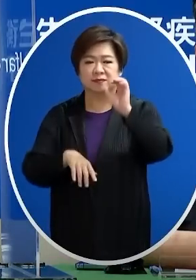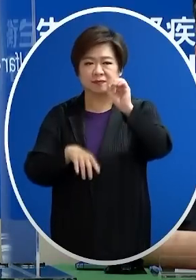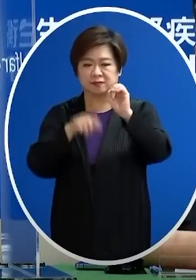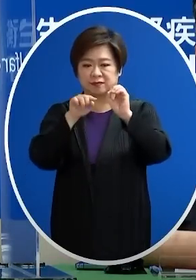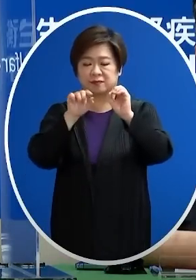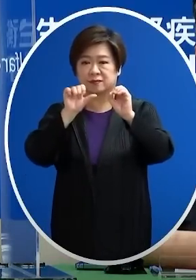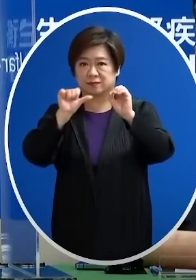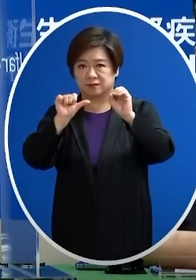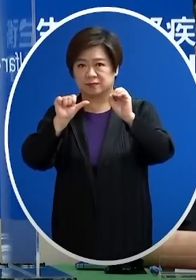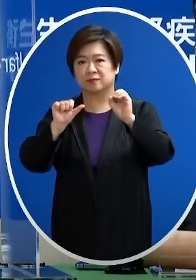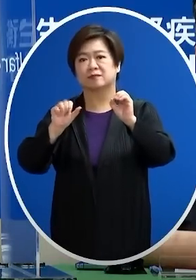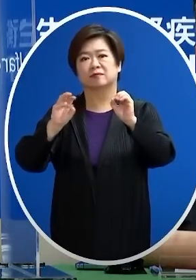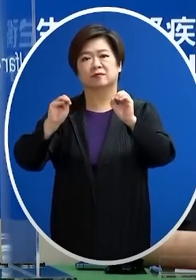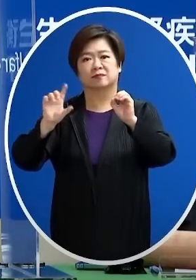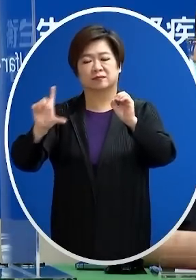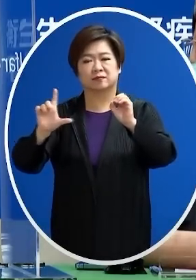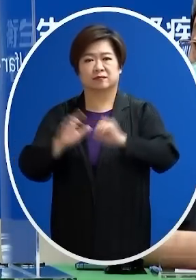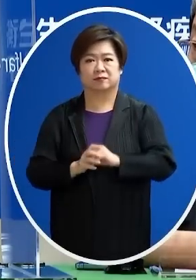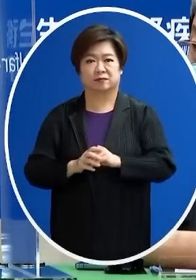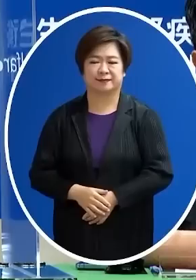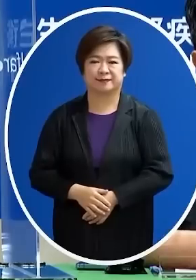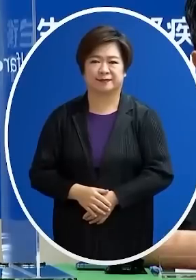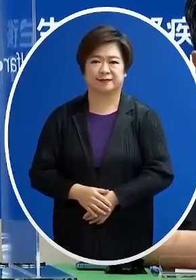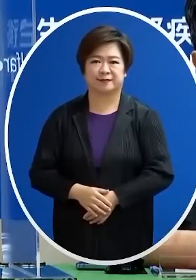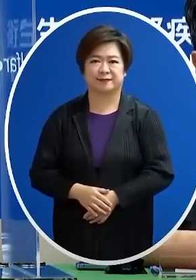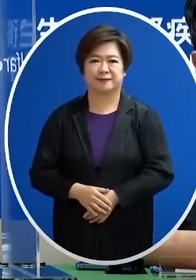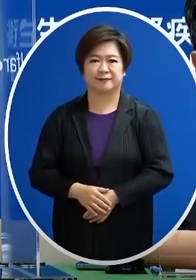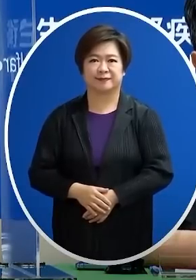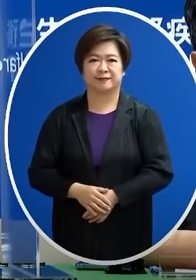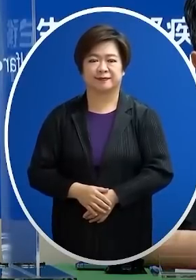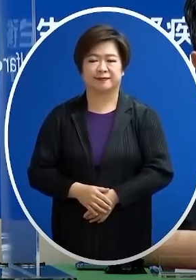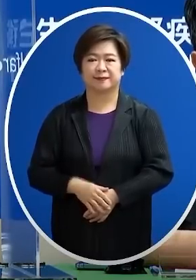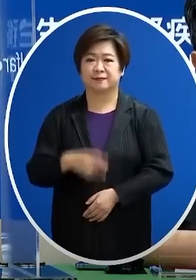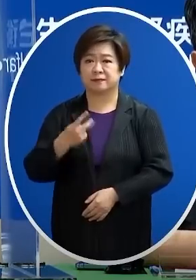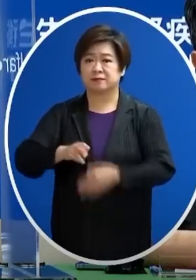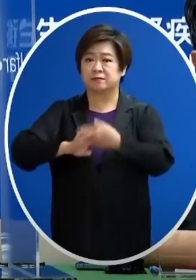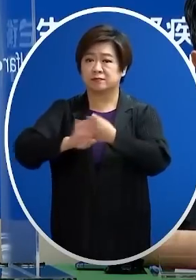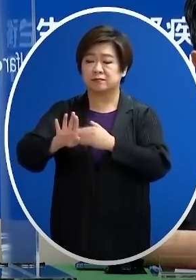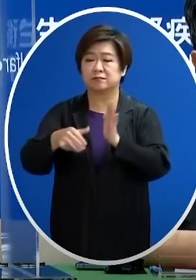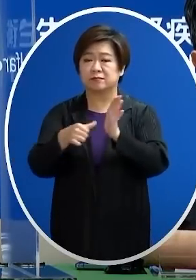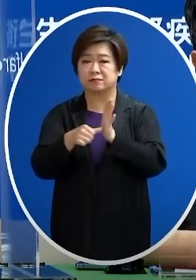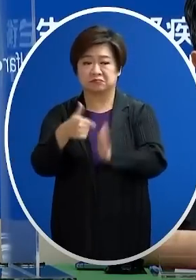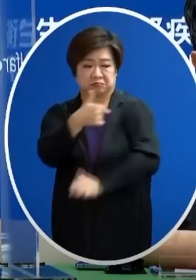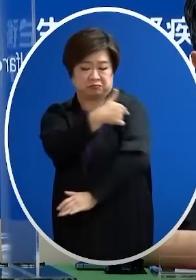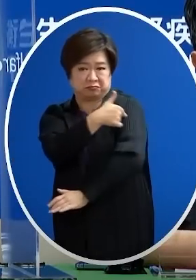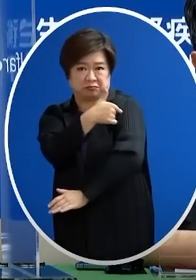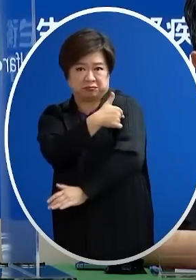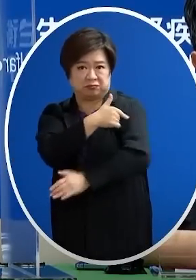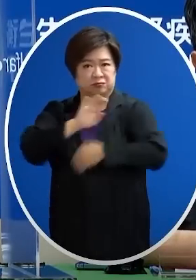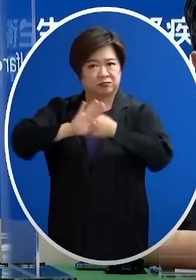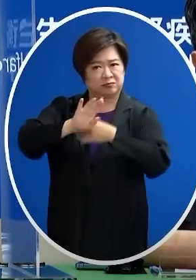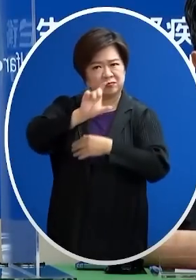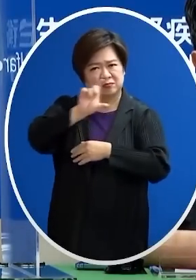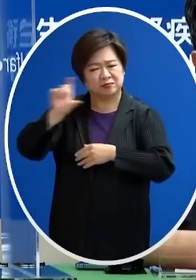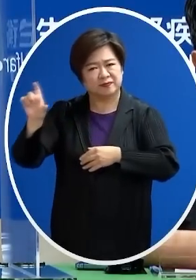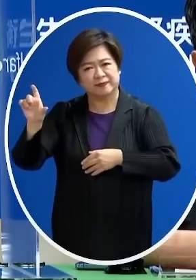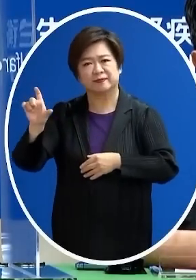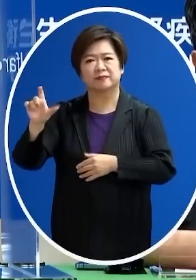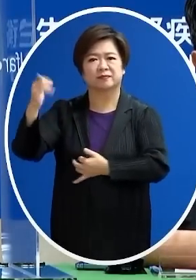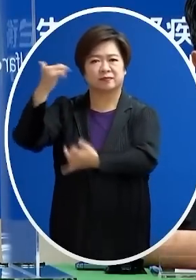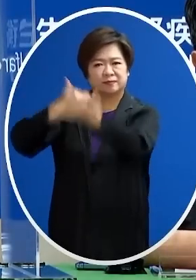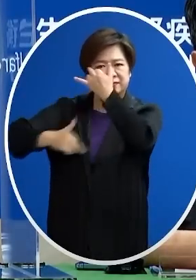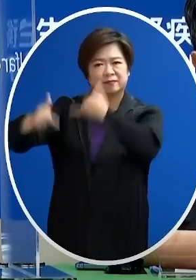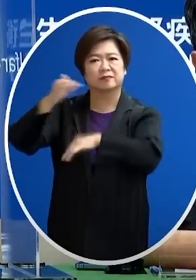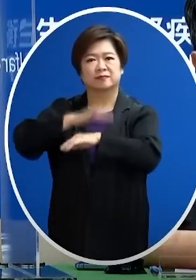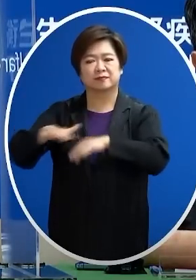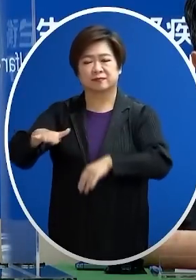0.5 毫升，那可以其他厂牌交替使用，那因为相关其他疫苗大概在进来陆续会进，所以我们现在请各地方